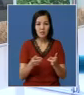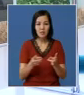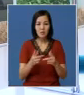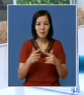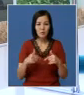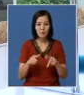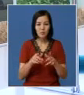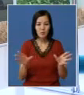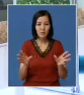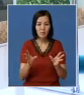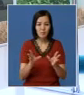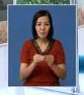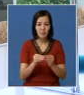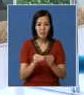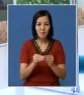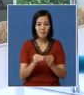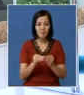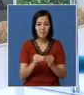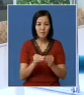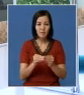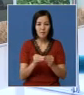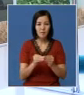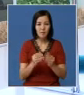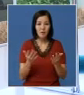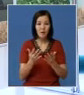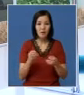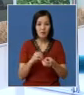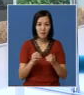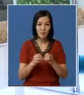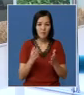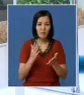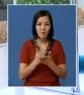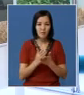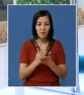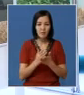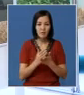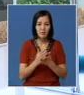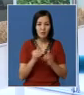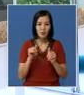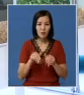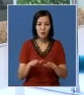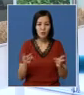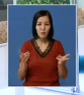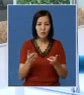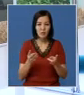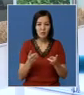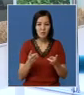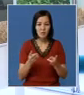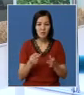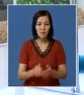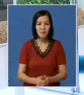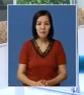ұйымдарға қосылып, сол жерде общий қандай проблемалар бар. Соны көтеріп, айтып, бір шешімдерін